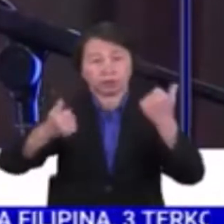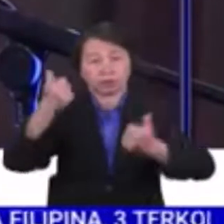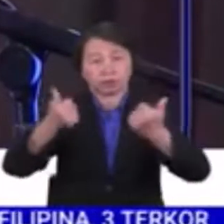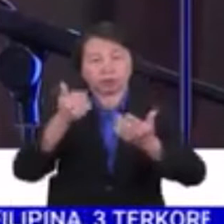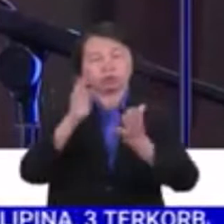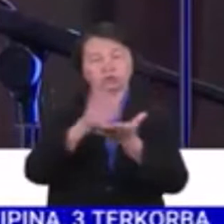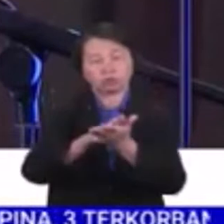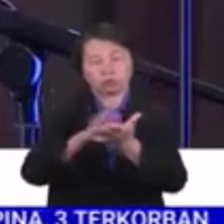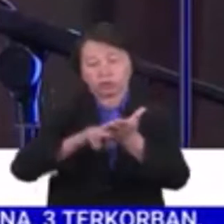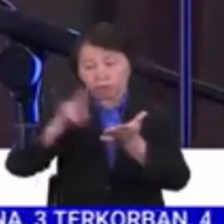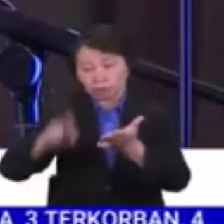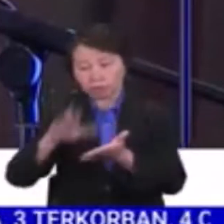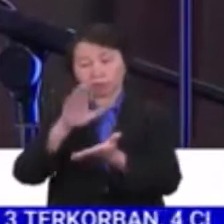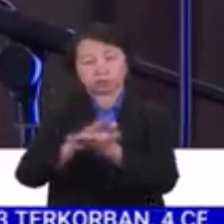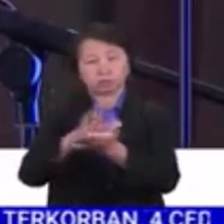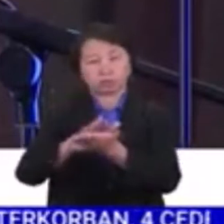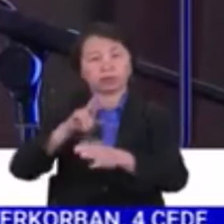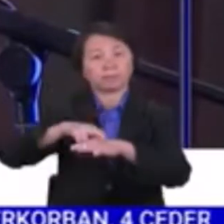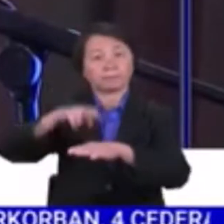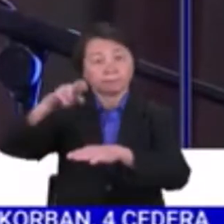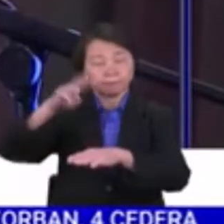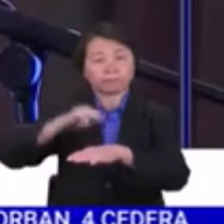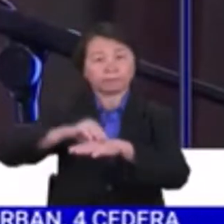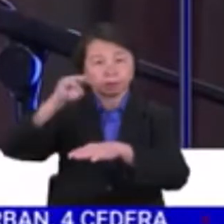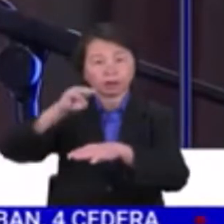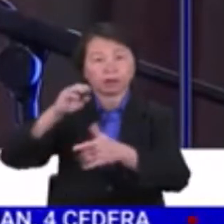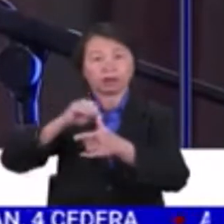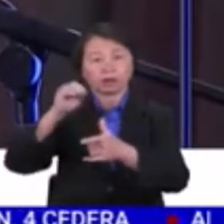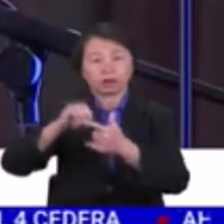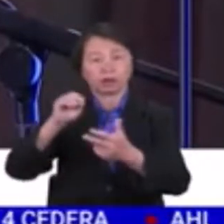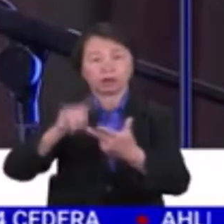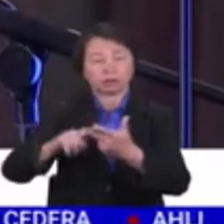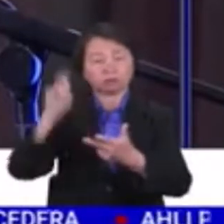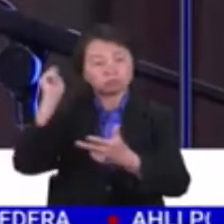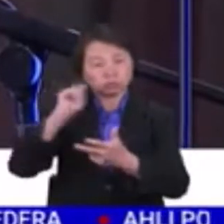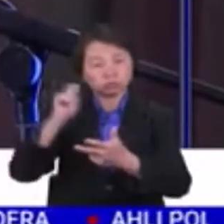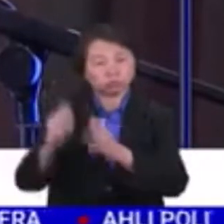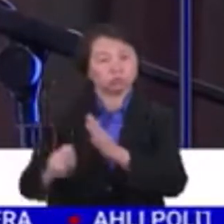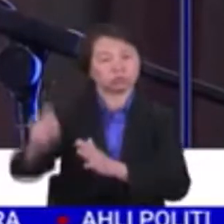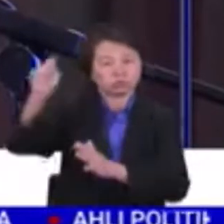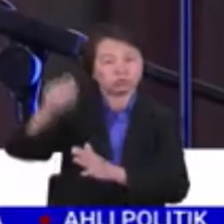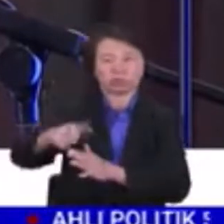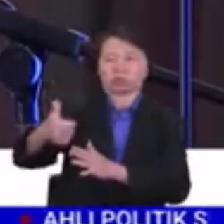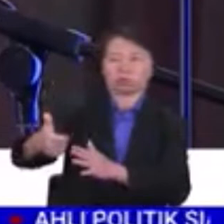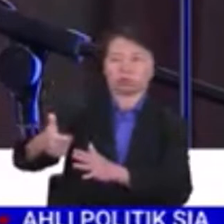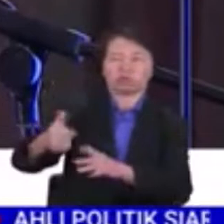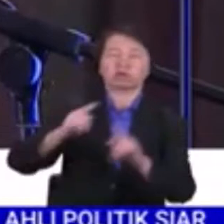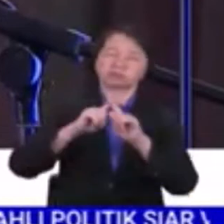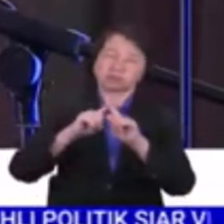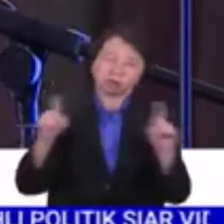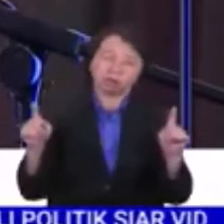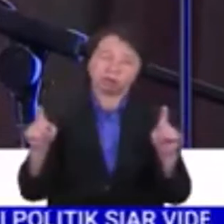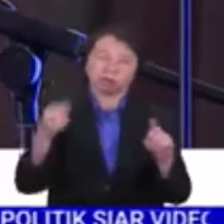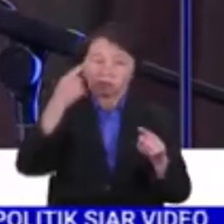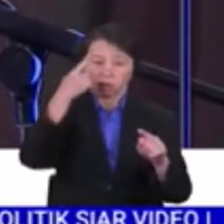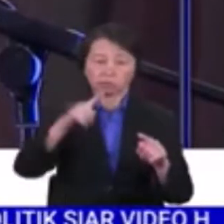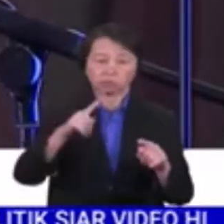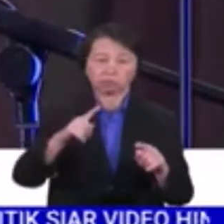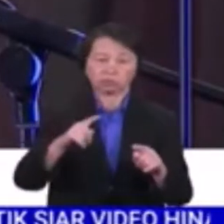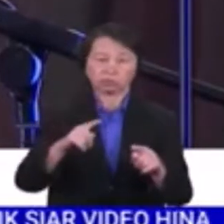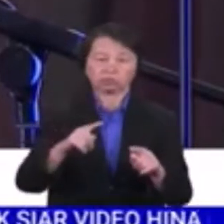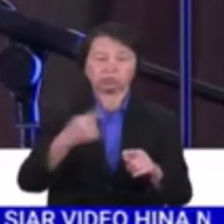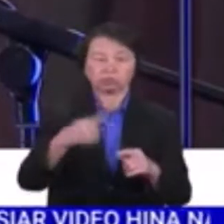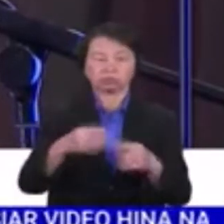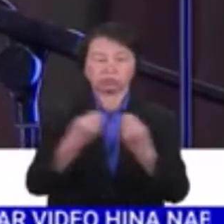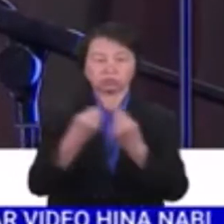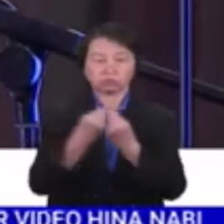rendah, menengah atau tertiary adalah tinggi. Tetapi bagi aspek